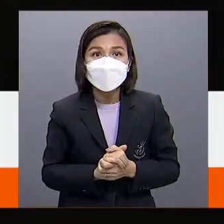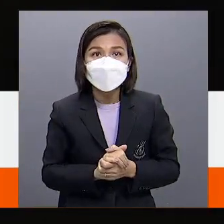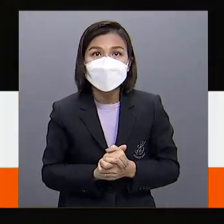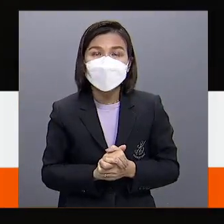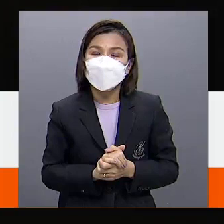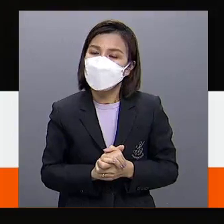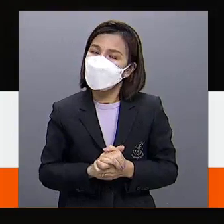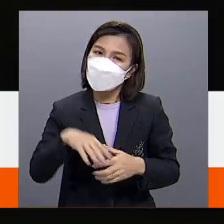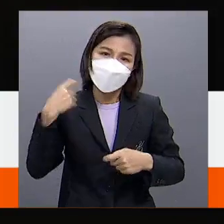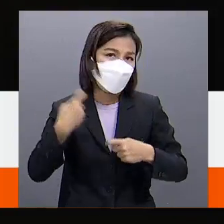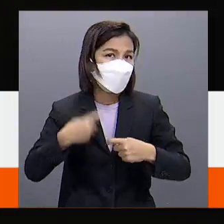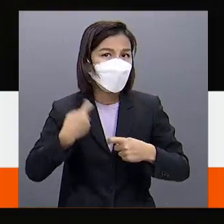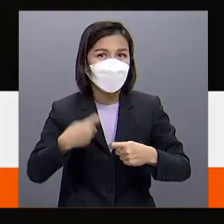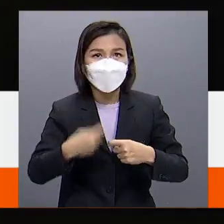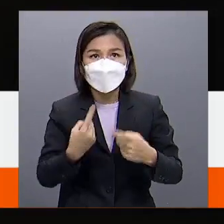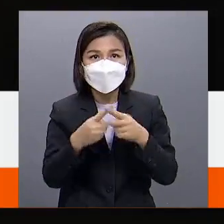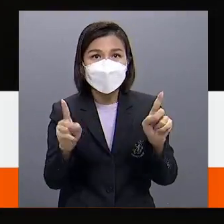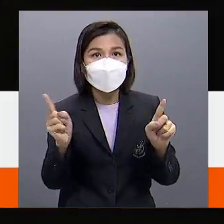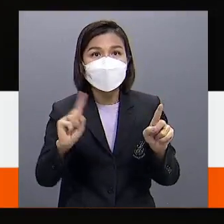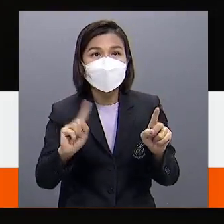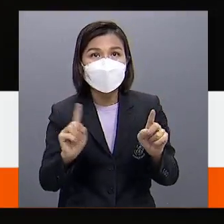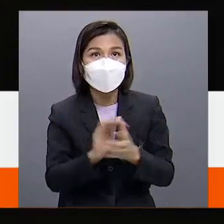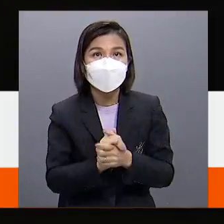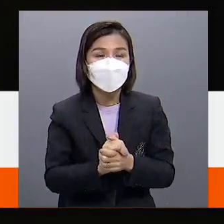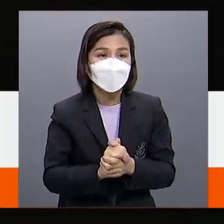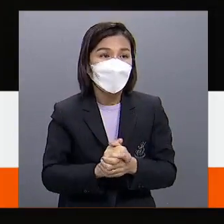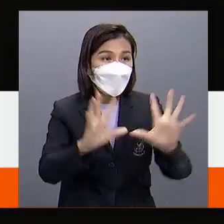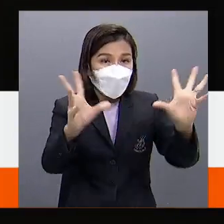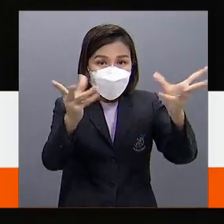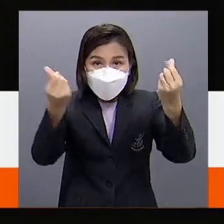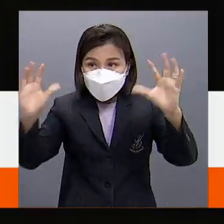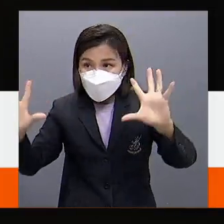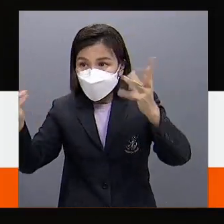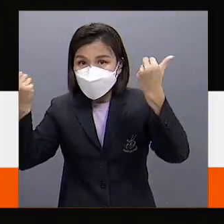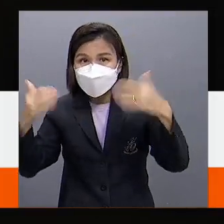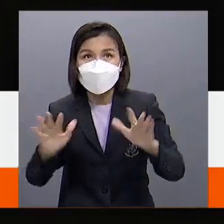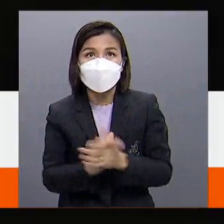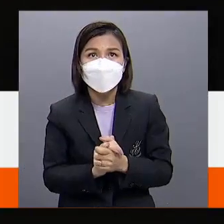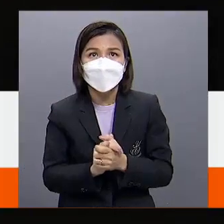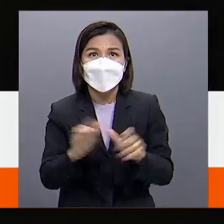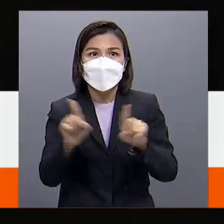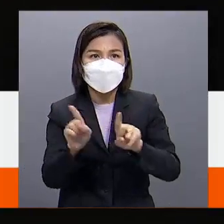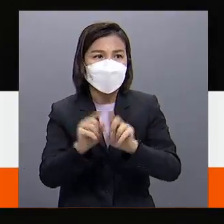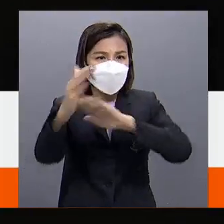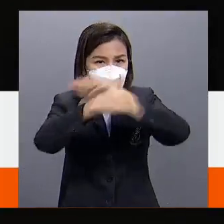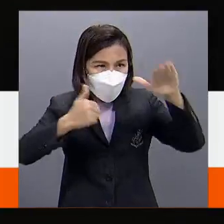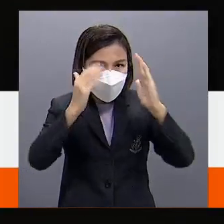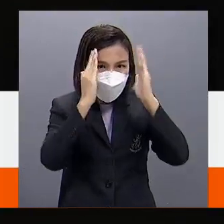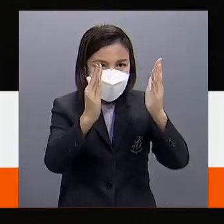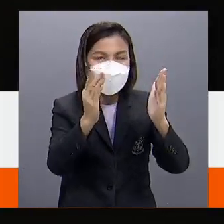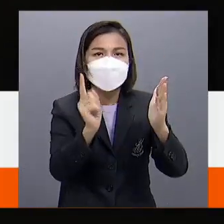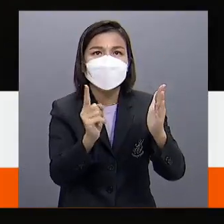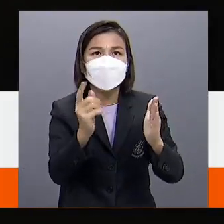ต่ที่แน่ๆก็คือนอกจากไม่มีแล้วมันในลักษณะโจ่งขึ้นมากเกินไปนะผมมองนะฮะว่ามันมีบัน